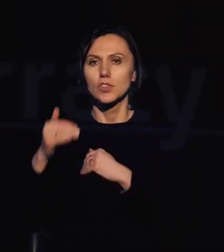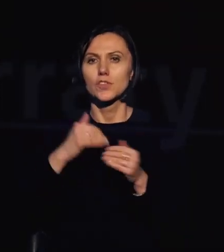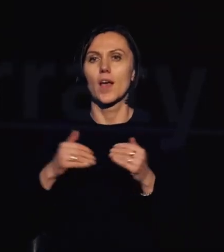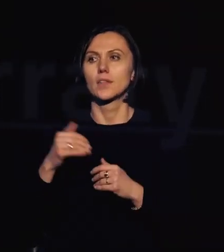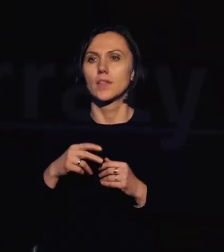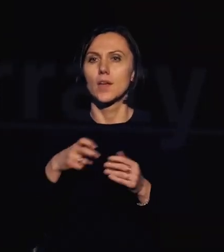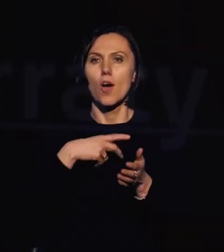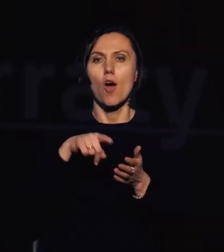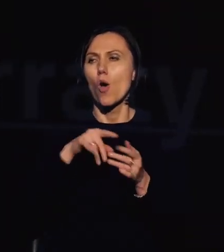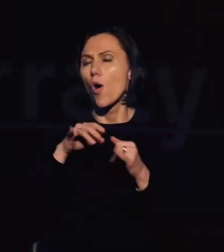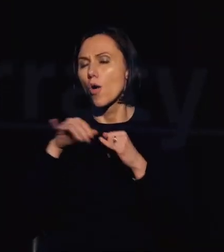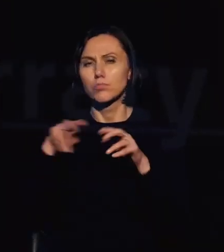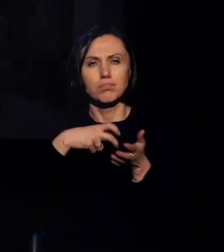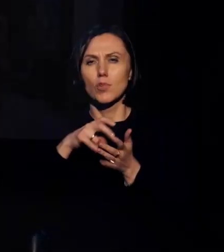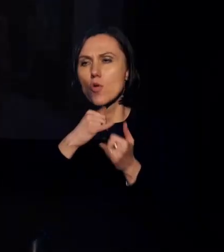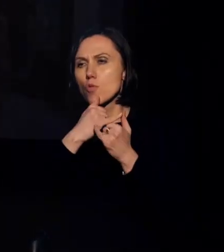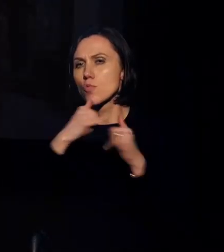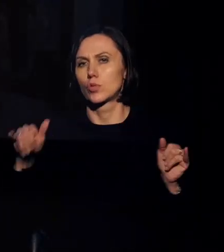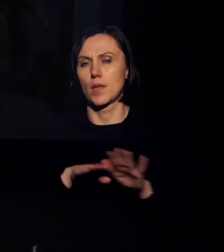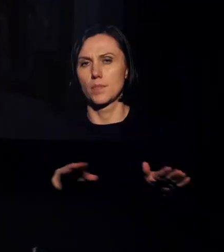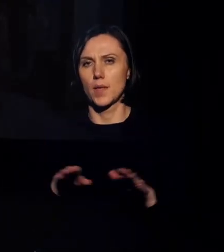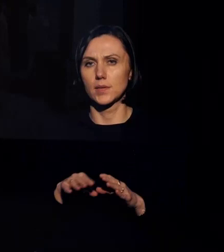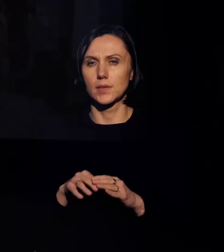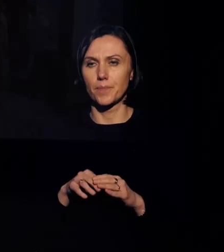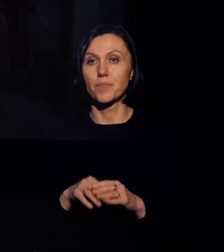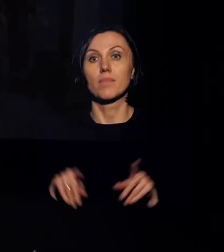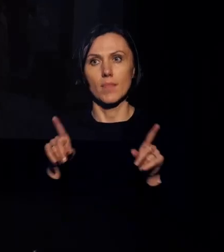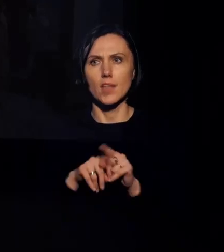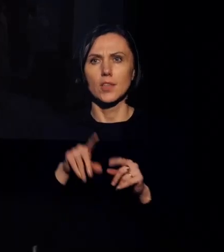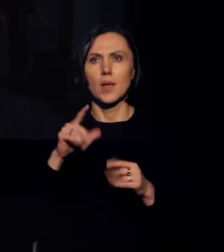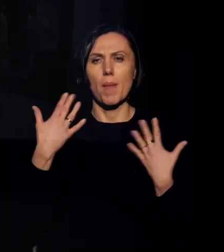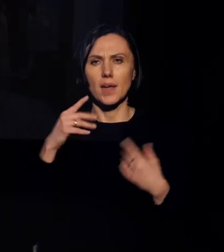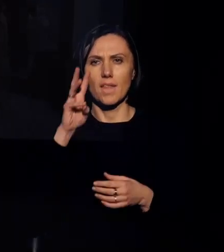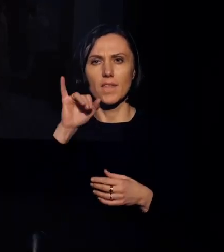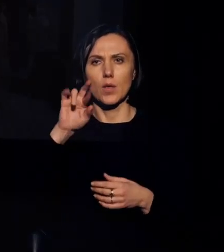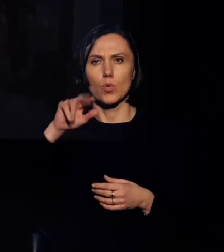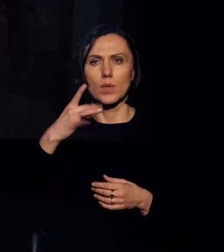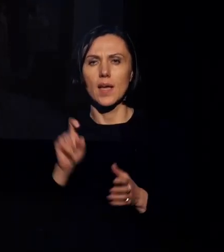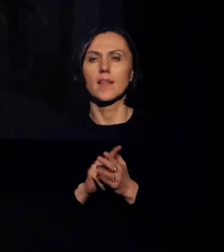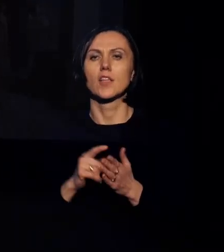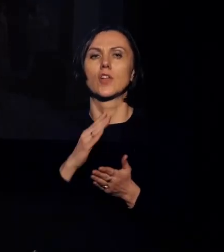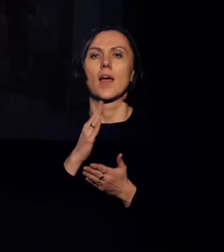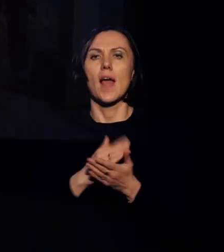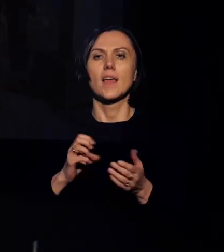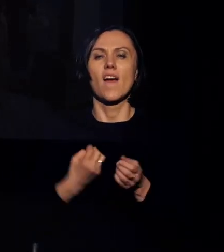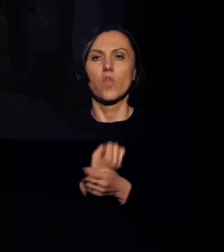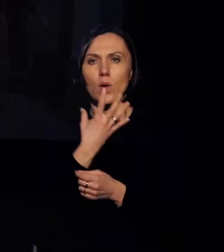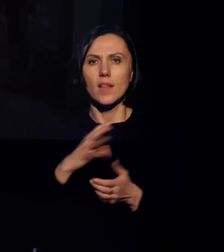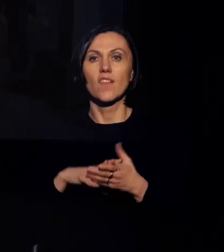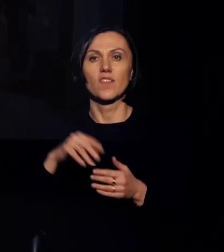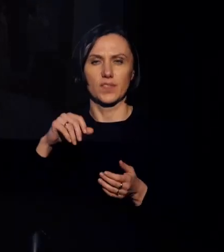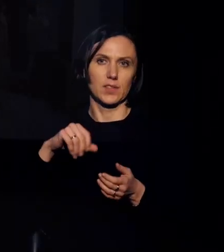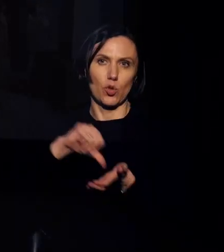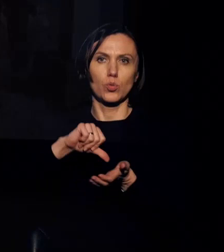dzikie i egzotyczne miejsca. Takim miejscem był z pewnością Park Virunga, kraina wulkanów w sercu